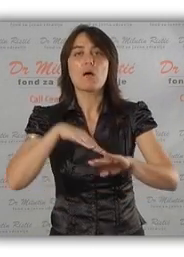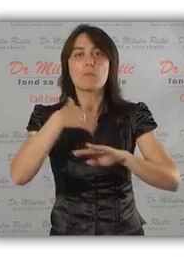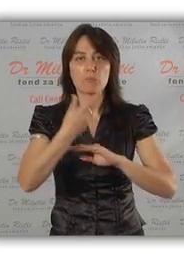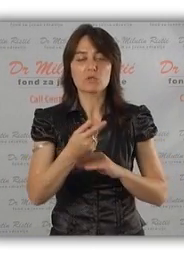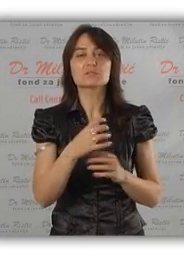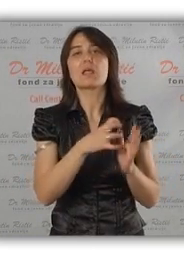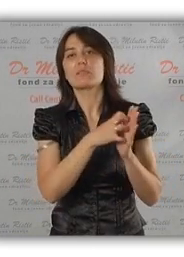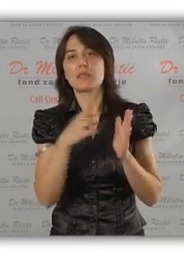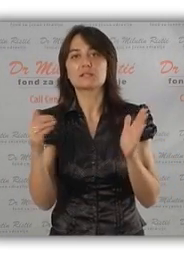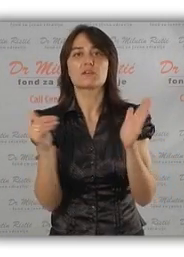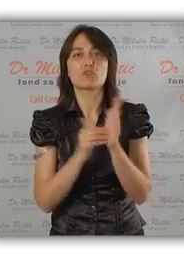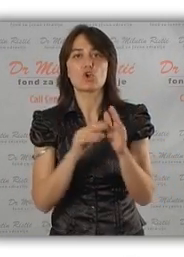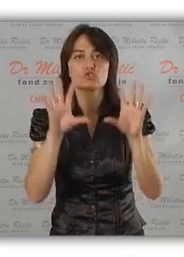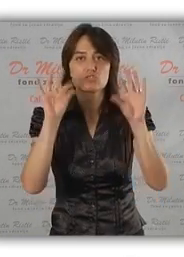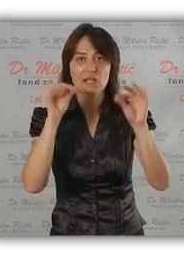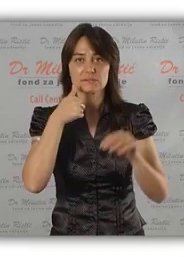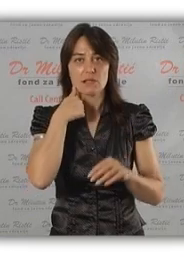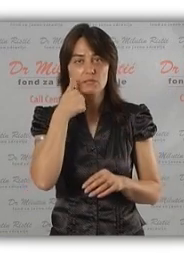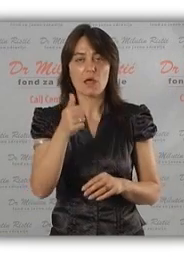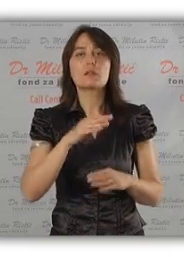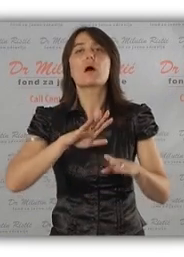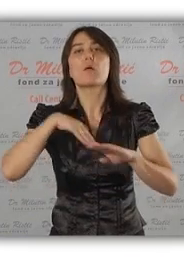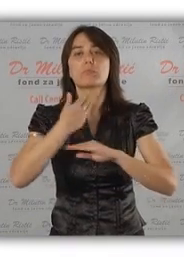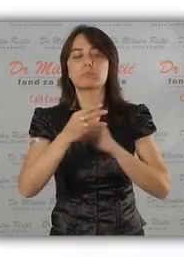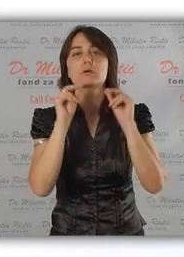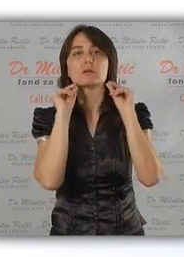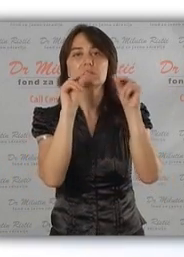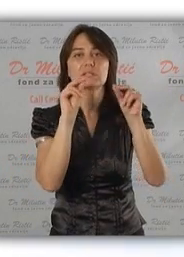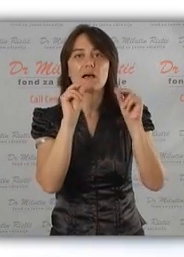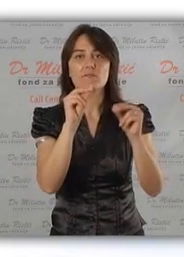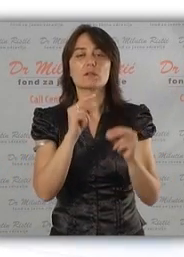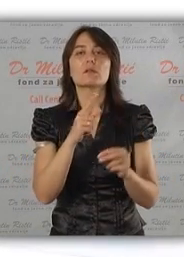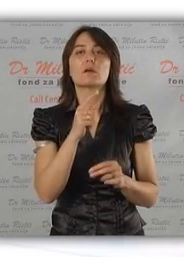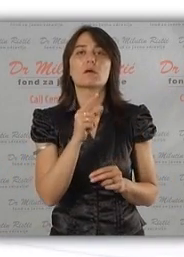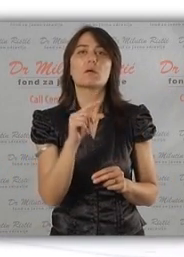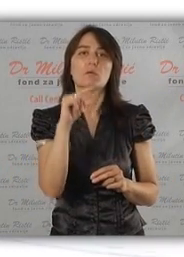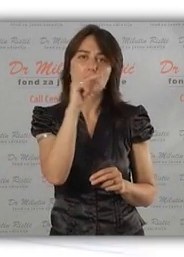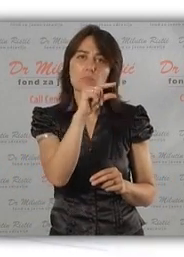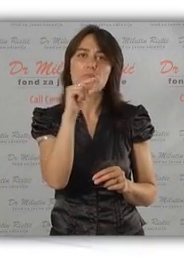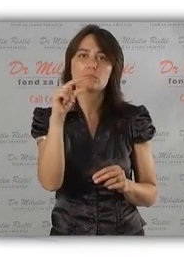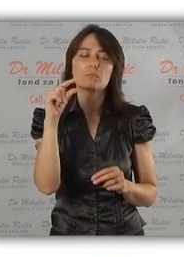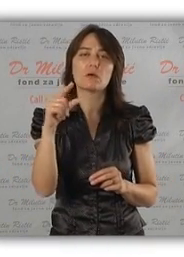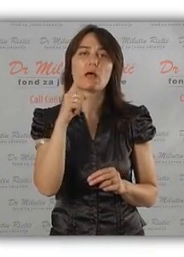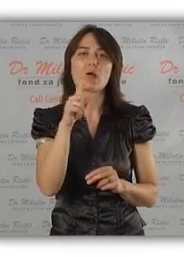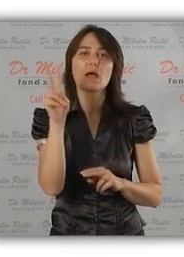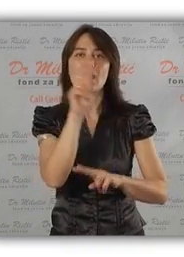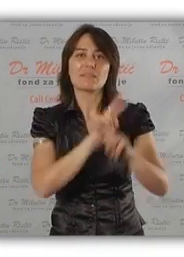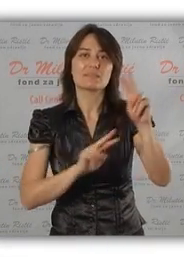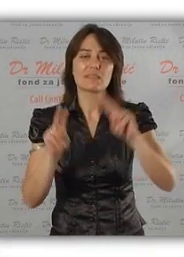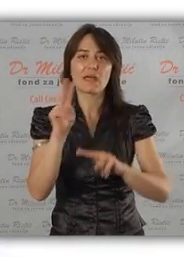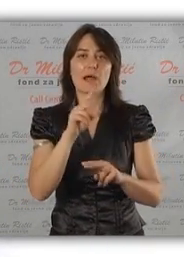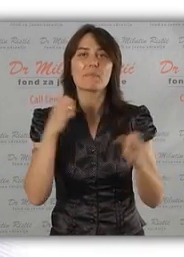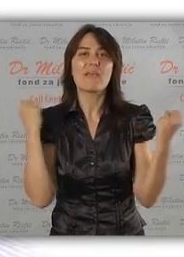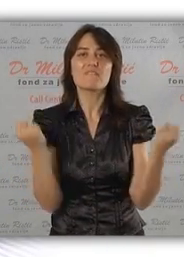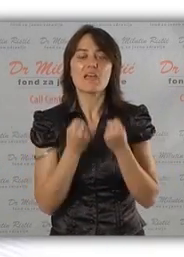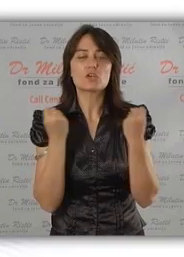dakle mišića ili tetiva, potom se najčešće nastavi još 10 dana i zatim se savjetuje